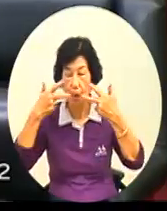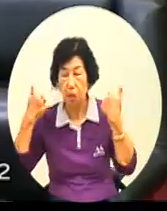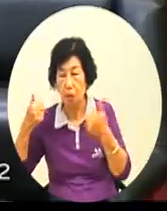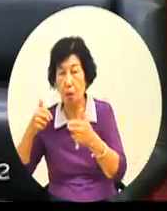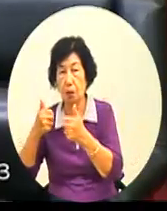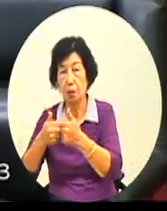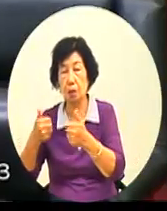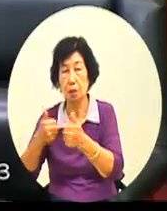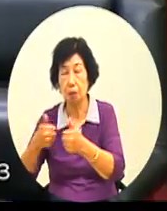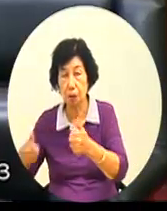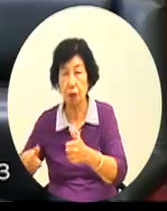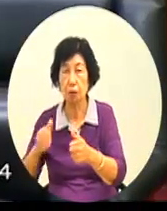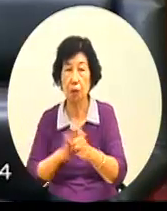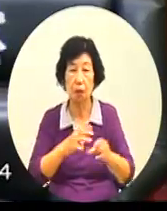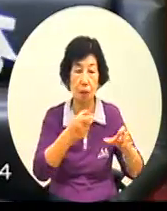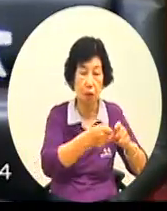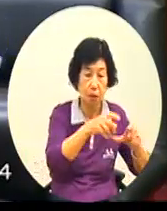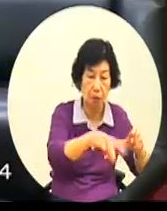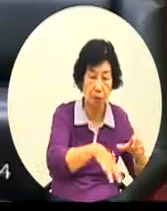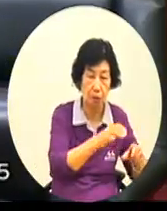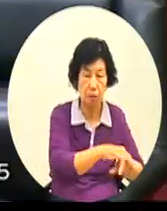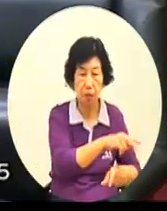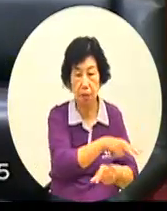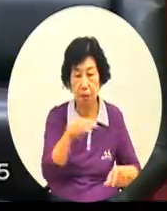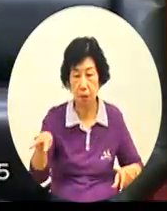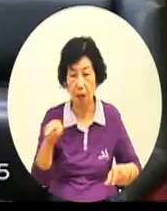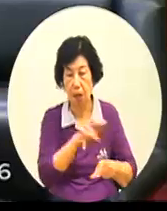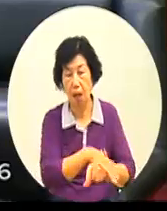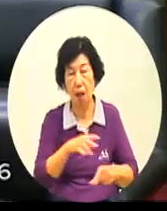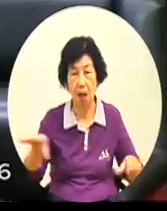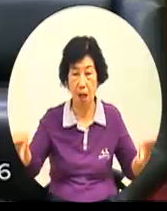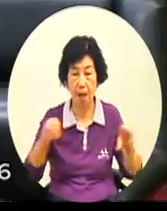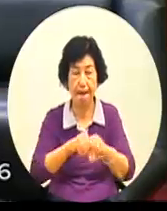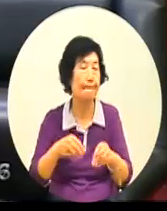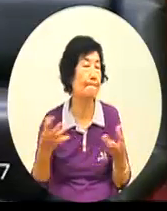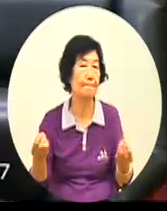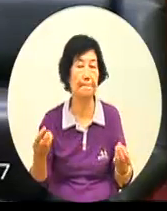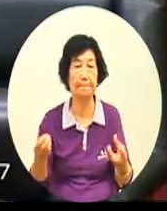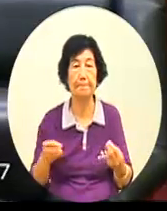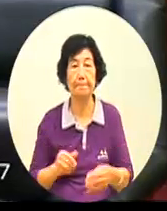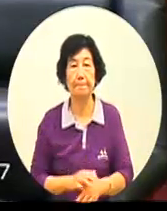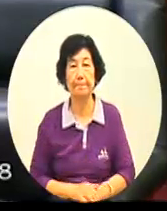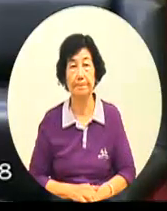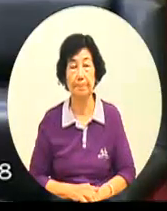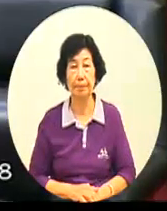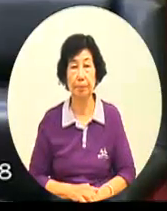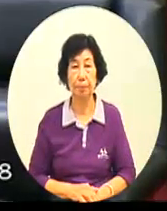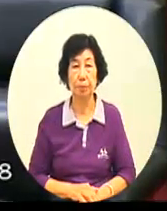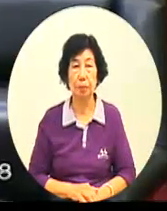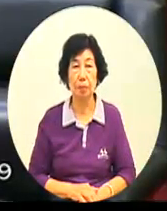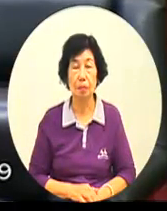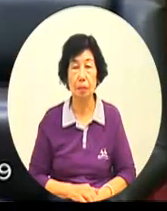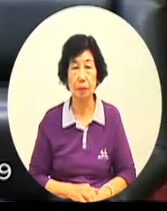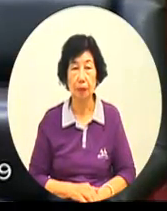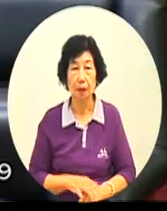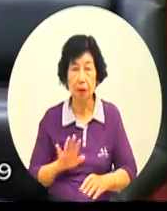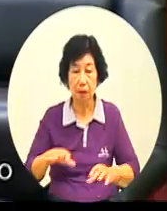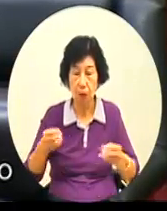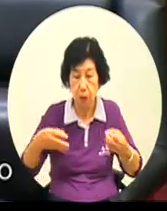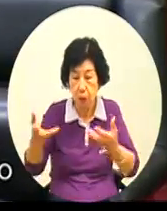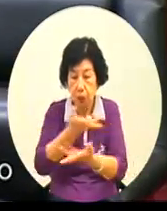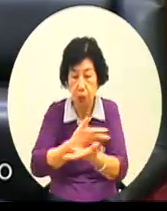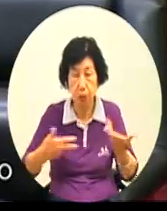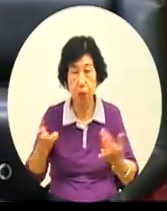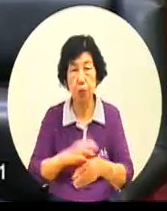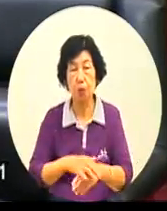从中央补助下来的经费，怎么样去做统筹？你们没有做这样的横向沟通吗？你站在一